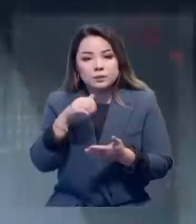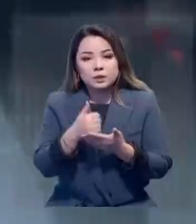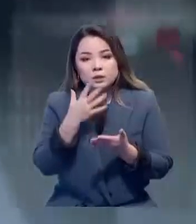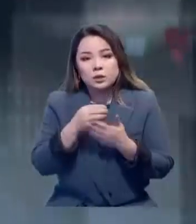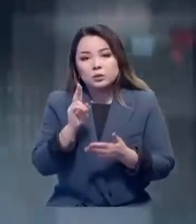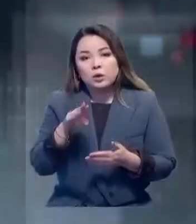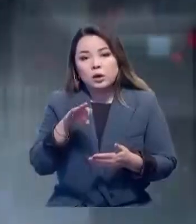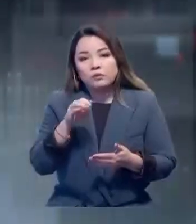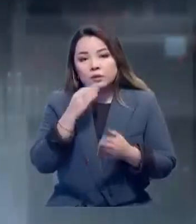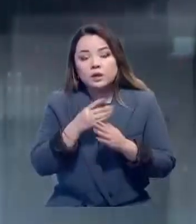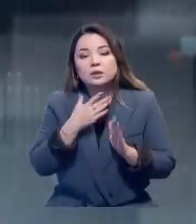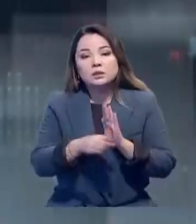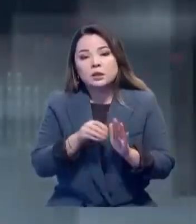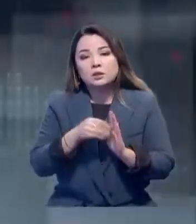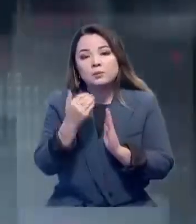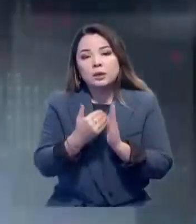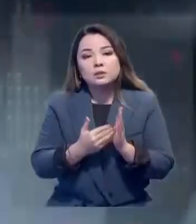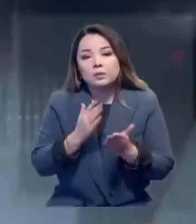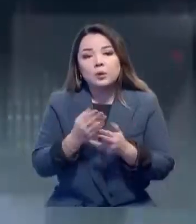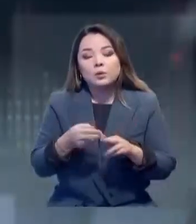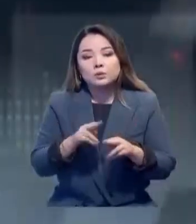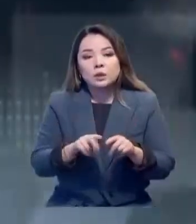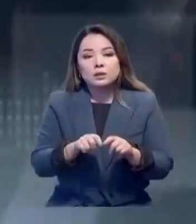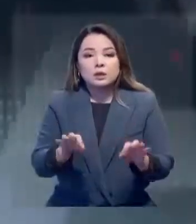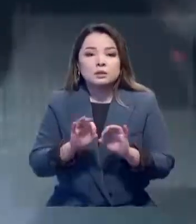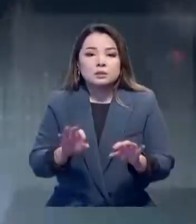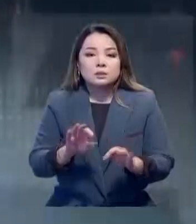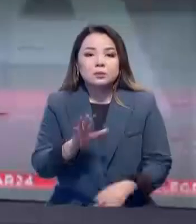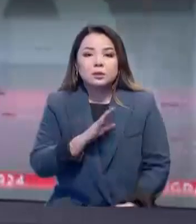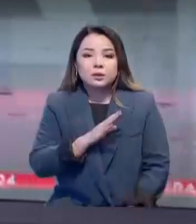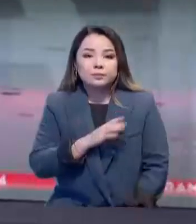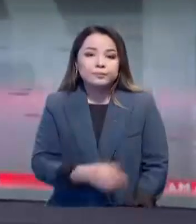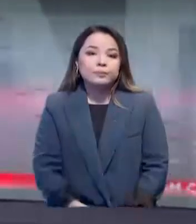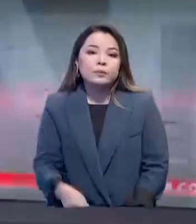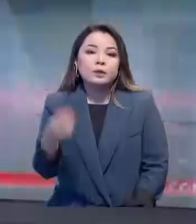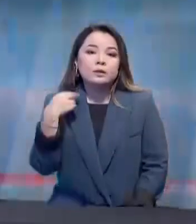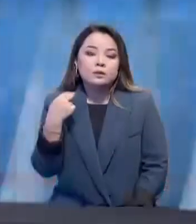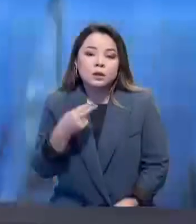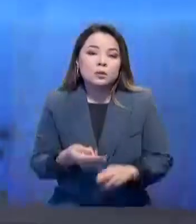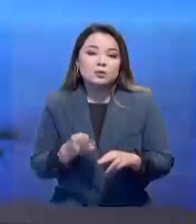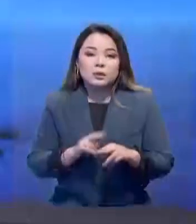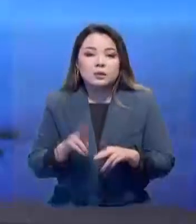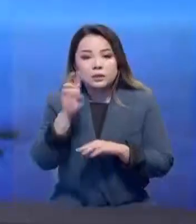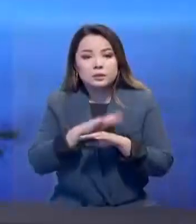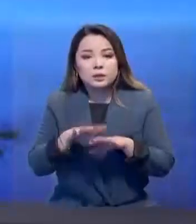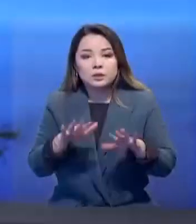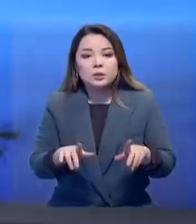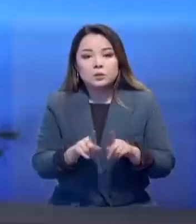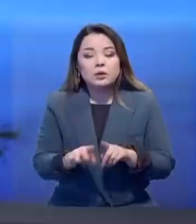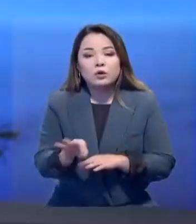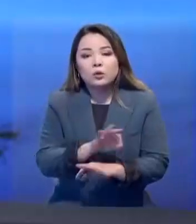Жомарт Тоқаев өзінің сайлауалды бағдарламасында осылай деген болатын. Президент әсіресе елді